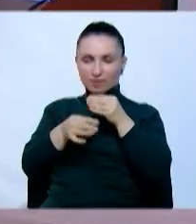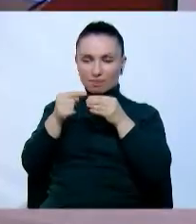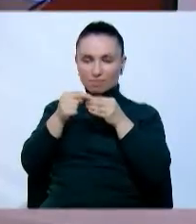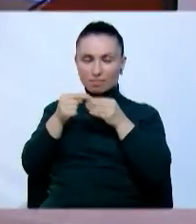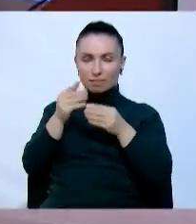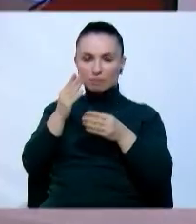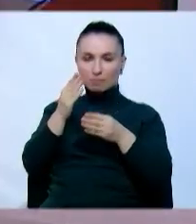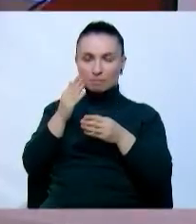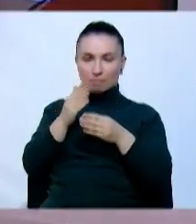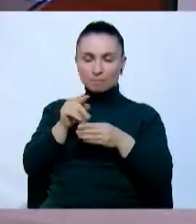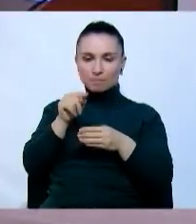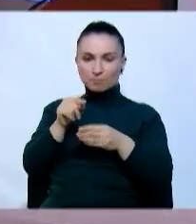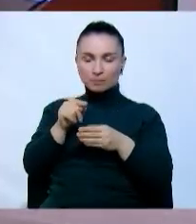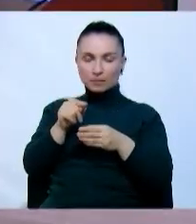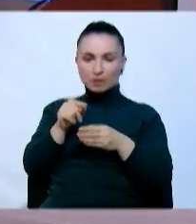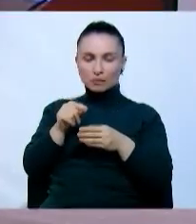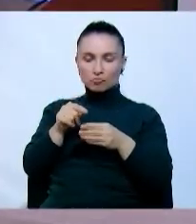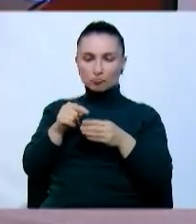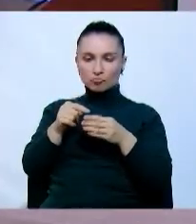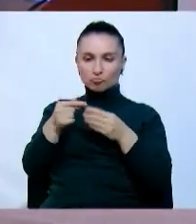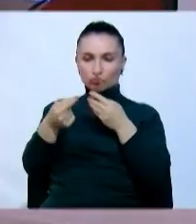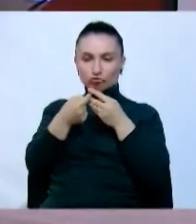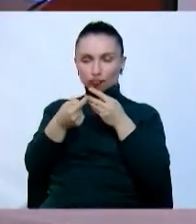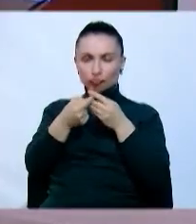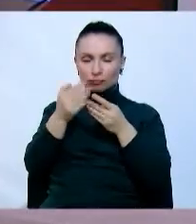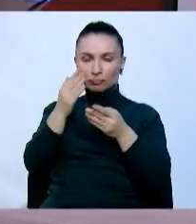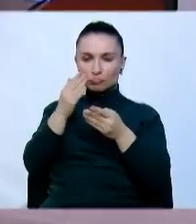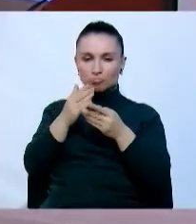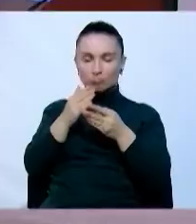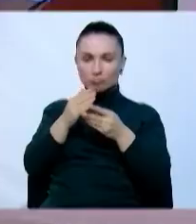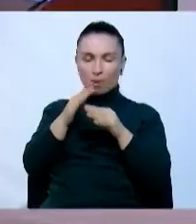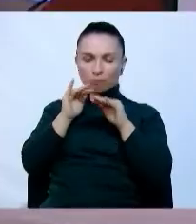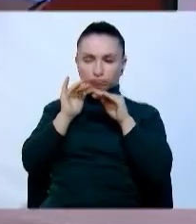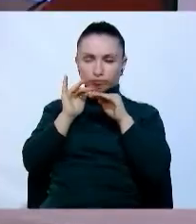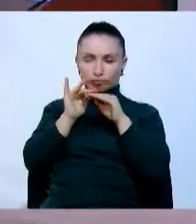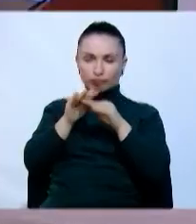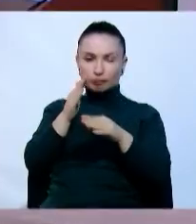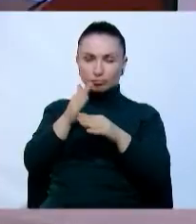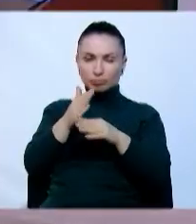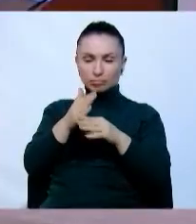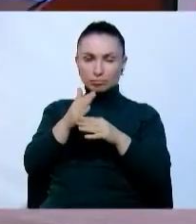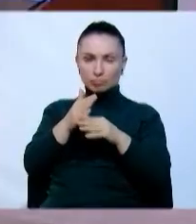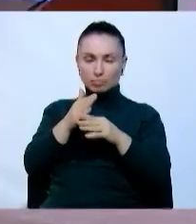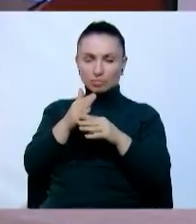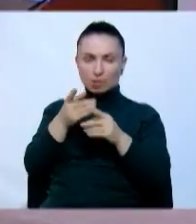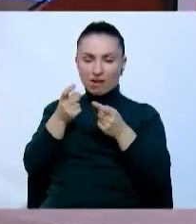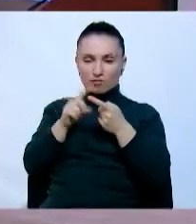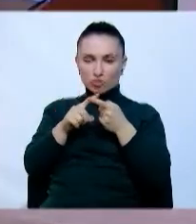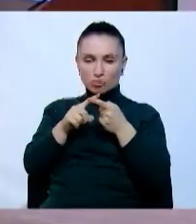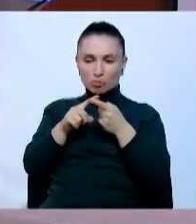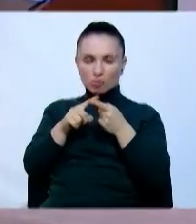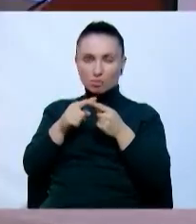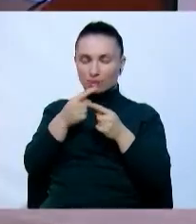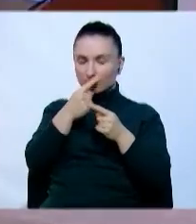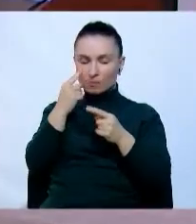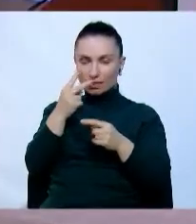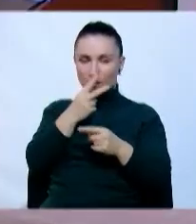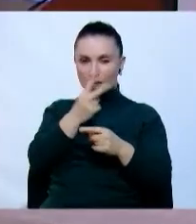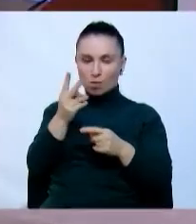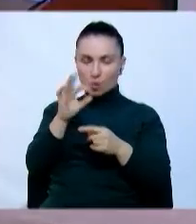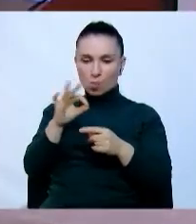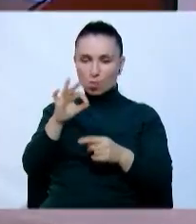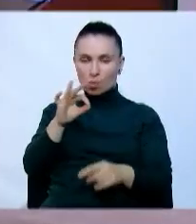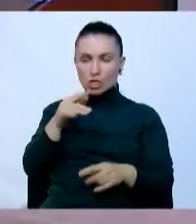ჩვენ რამოდენიმე შრეზე, სტრომაში უშუალოდ არსებული კოლაგენური ბოჭკოები, რომელთაც აქვს საკმაოდ მჭიდრო კავშირი, ზუსტად ამ კოლაგენური